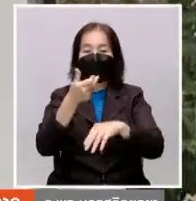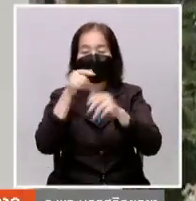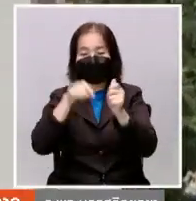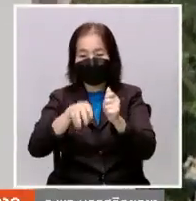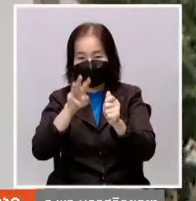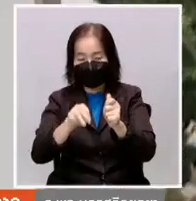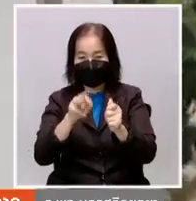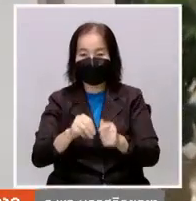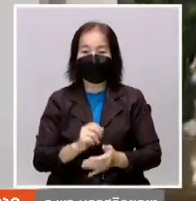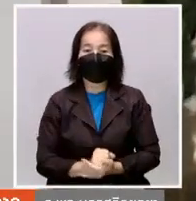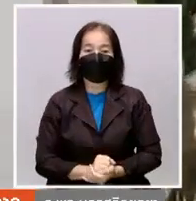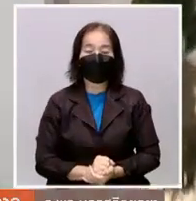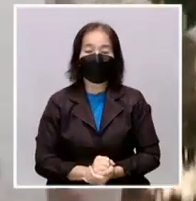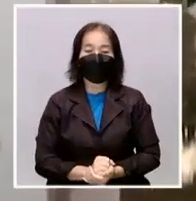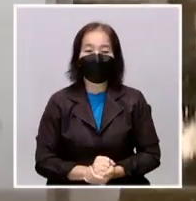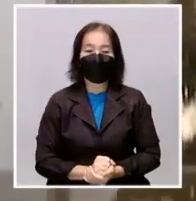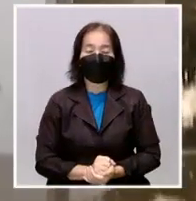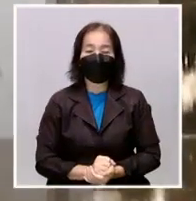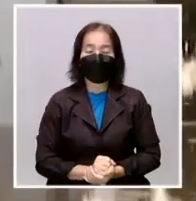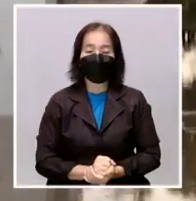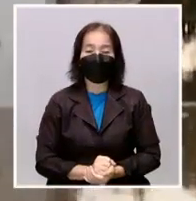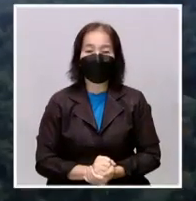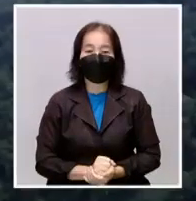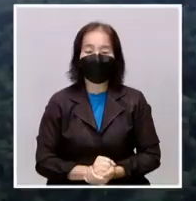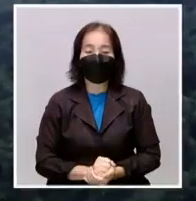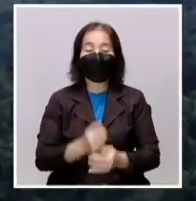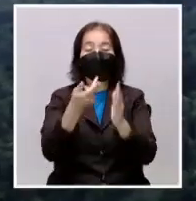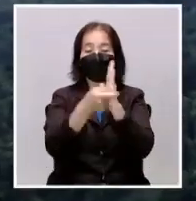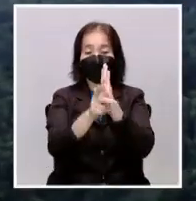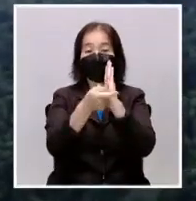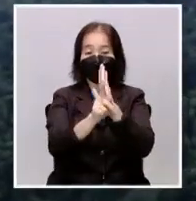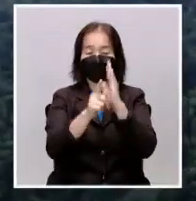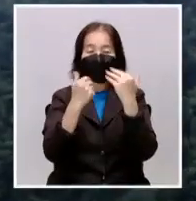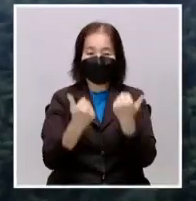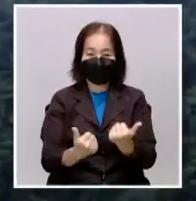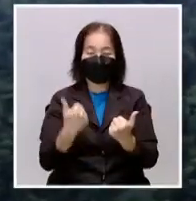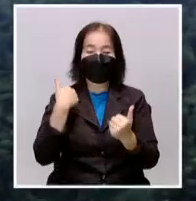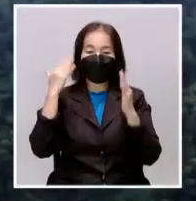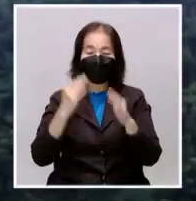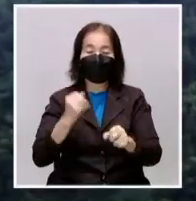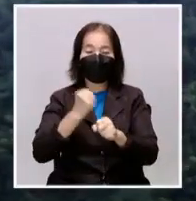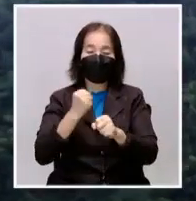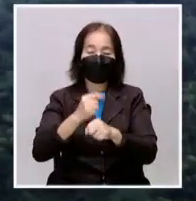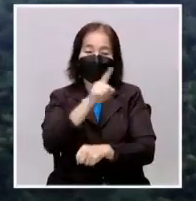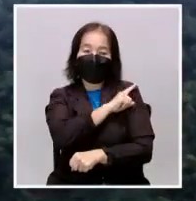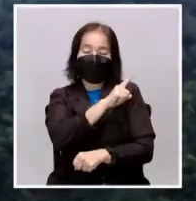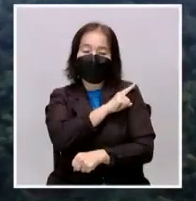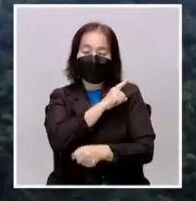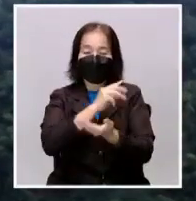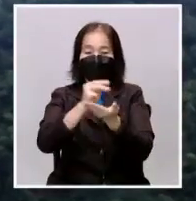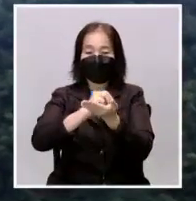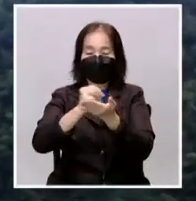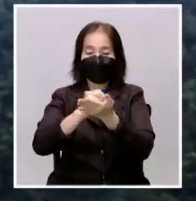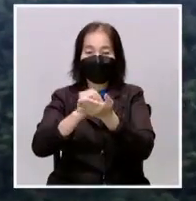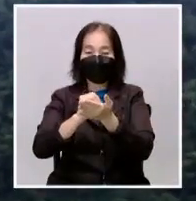ครศรีอยุธยาค่ะไปดูที่จังหวัดขอนแก่นนะคะเจ้าหน้าที่หน่วยกู้ภัยช่วยกันค้นหาร่างของหญิง